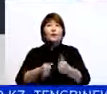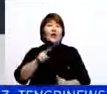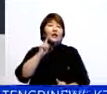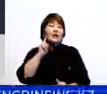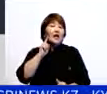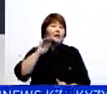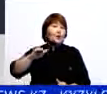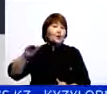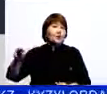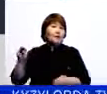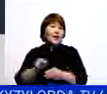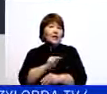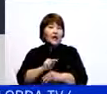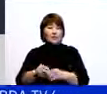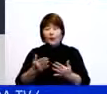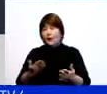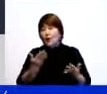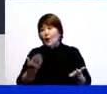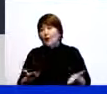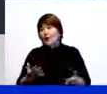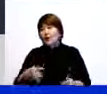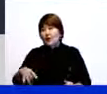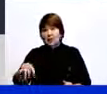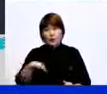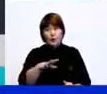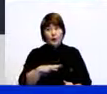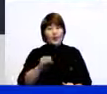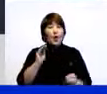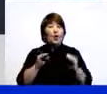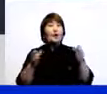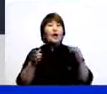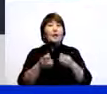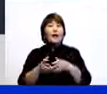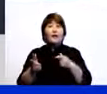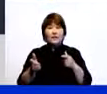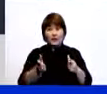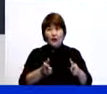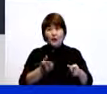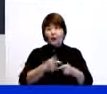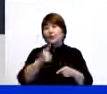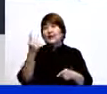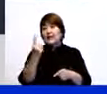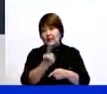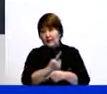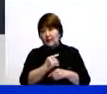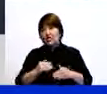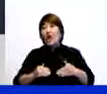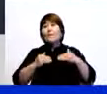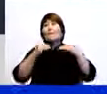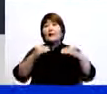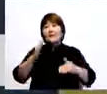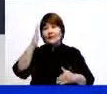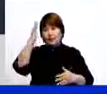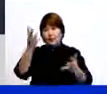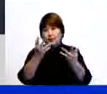жасөспірімдерді тәрбиелеуде және ол республиканың құрама командасын дайындауда осы ең бірінші баспалдағы болып